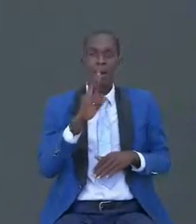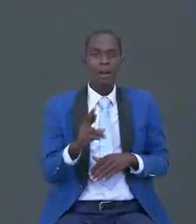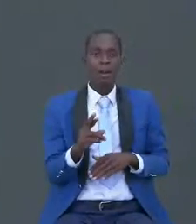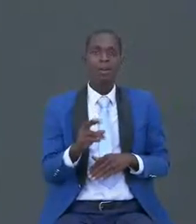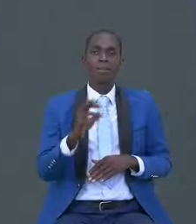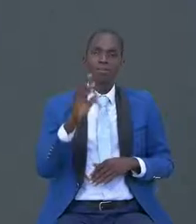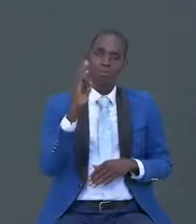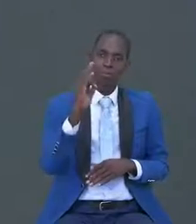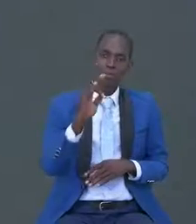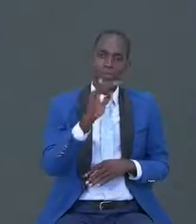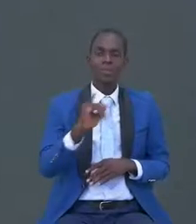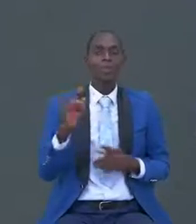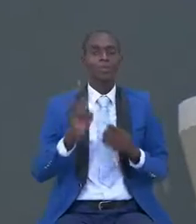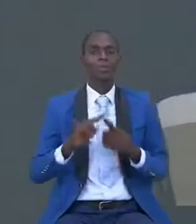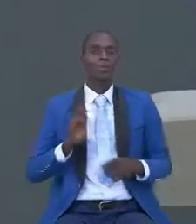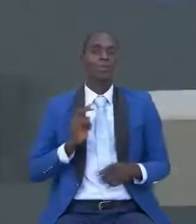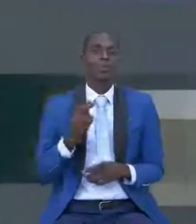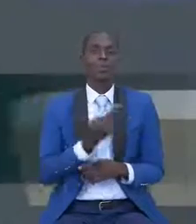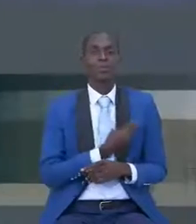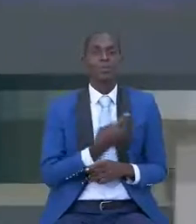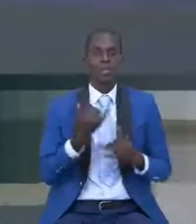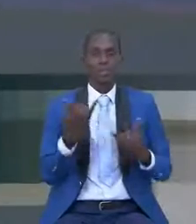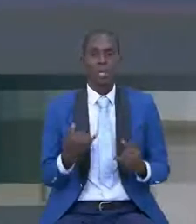nous servent.